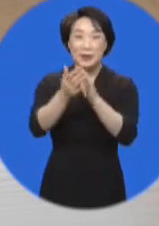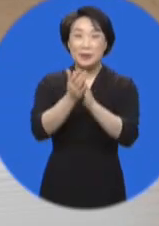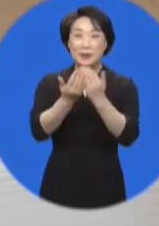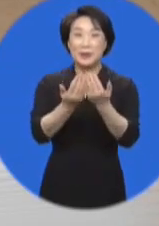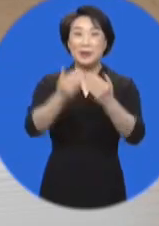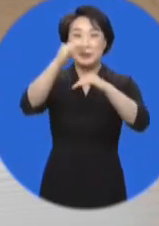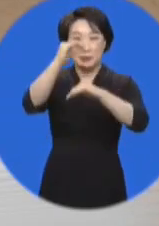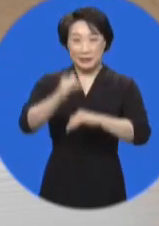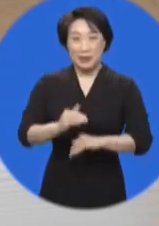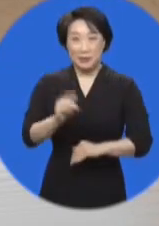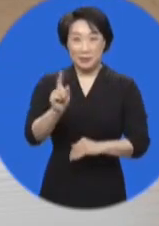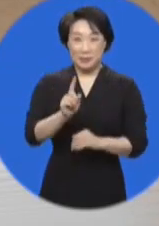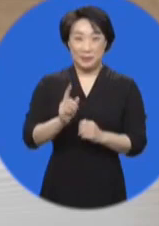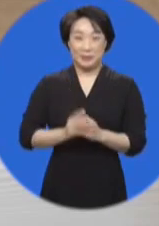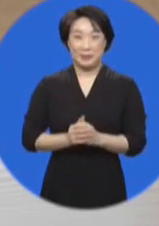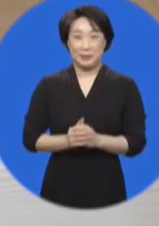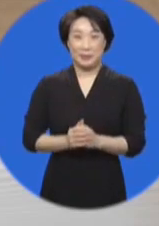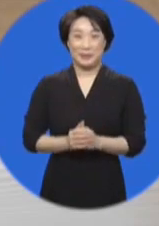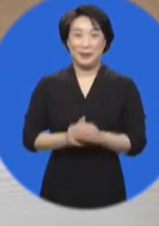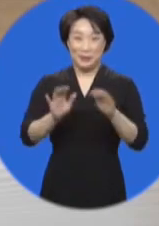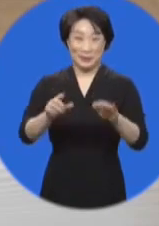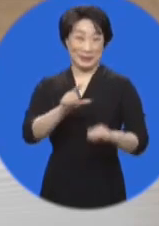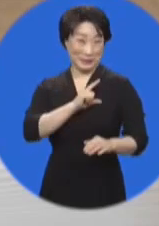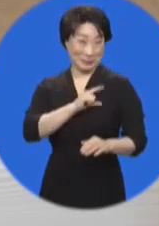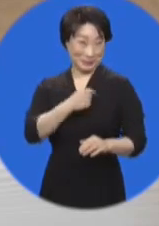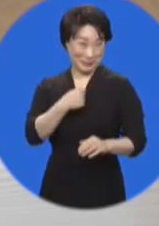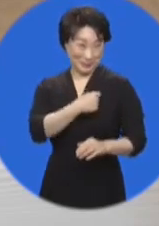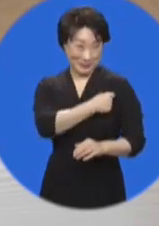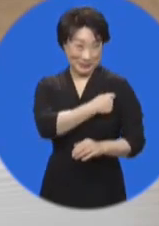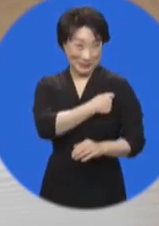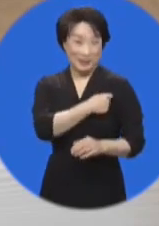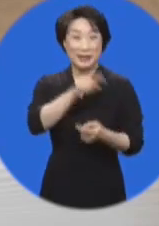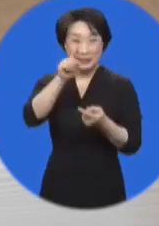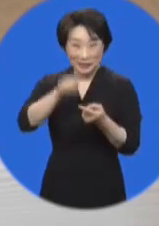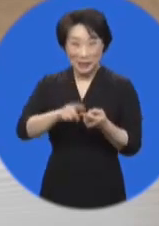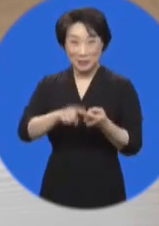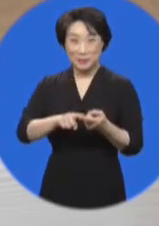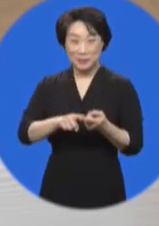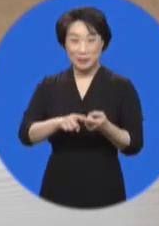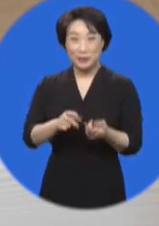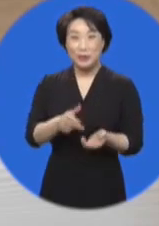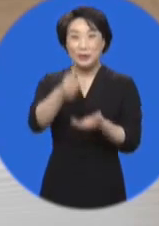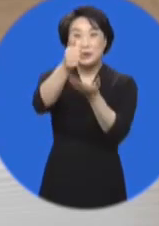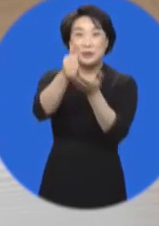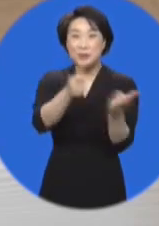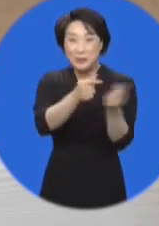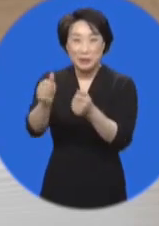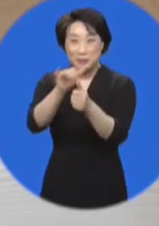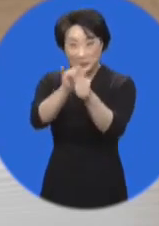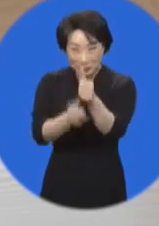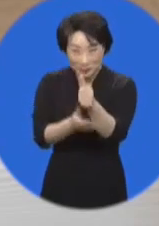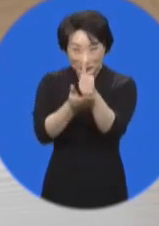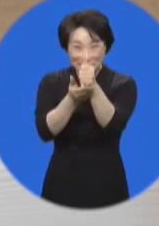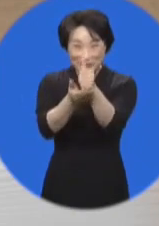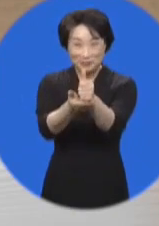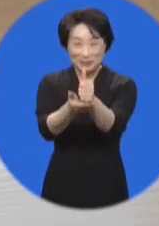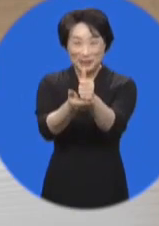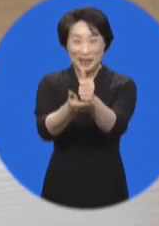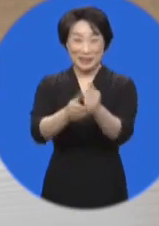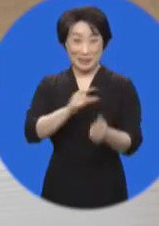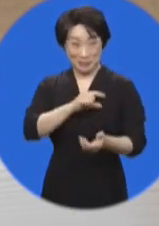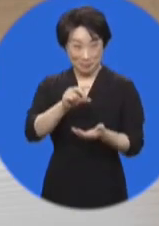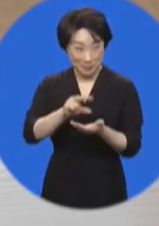중심으로 우리 명찰에 기록한 그대로 주님처럼 섬기겠습니다.